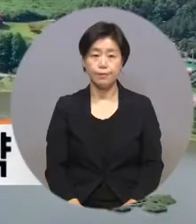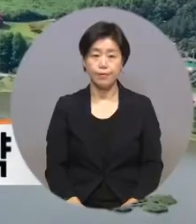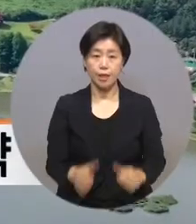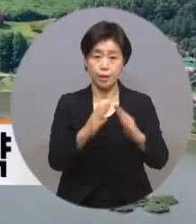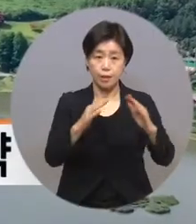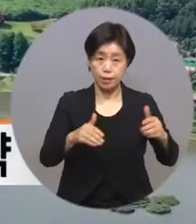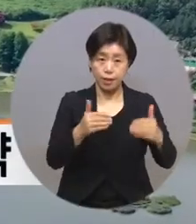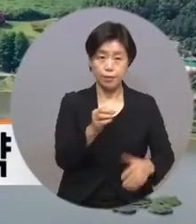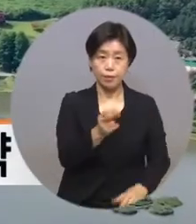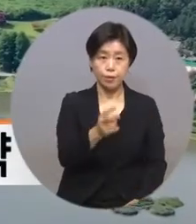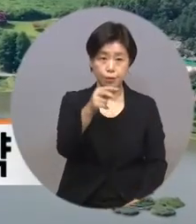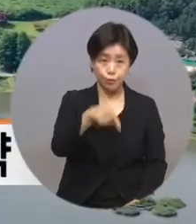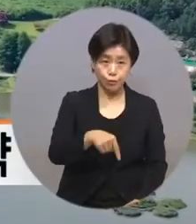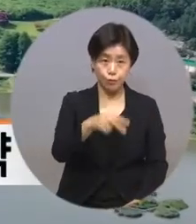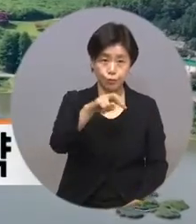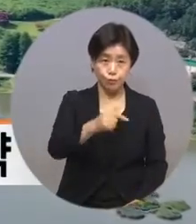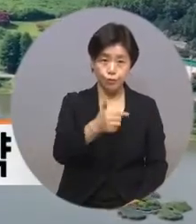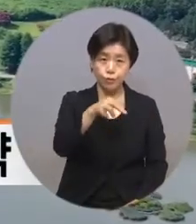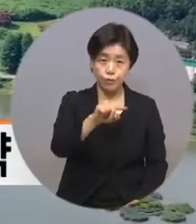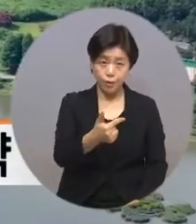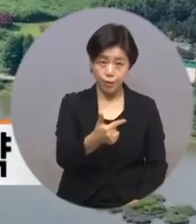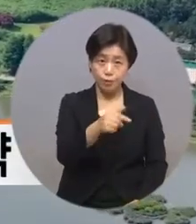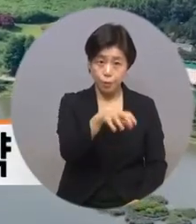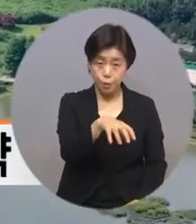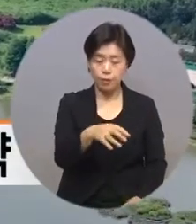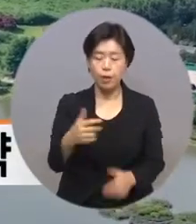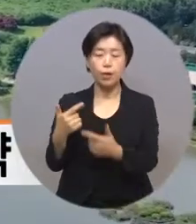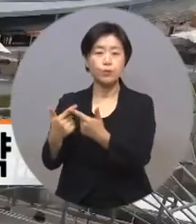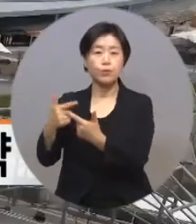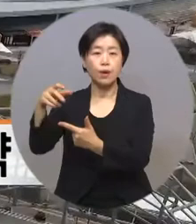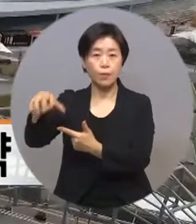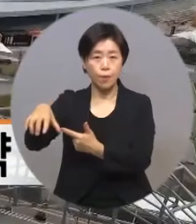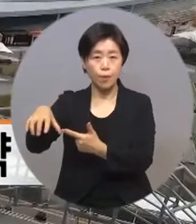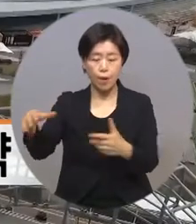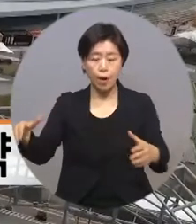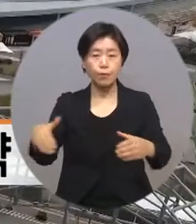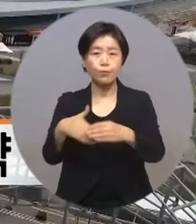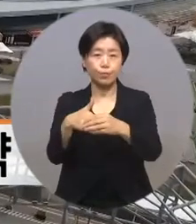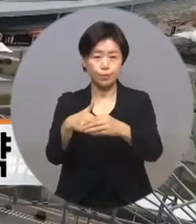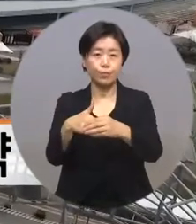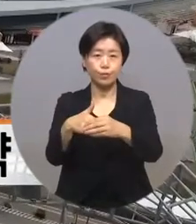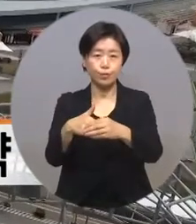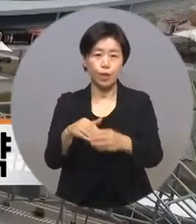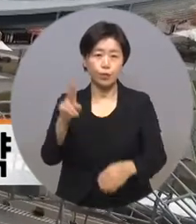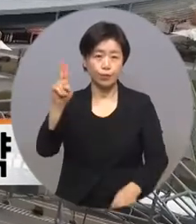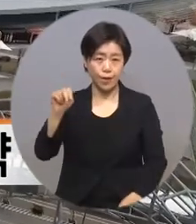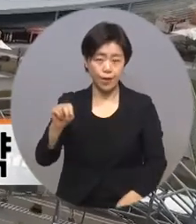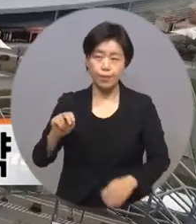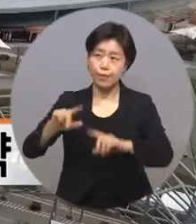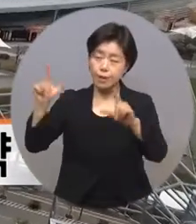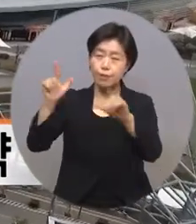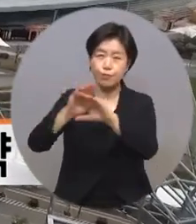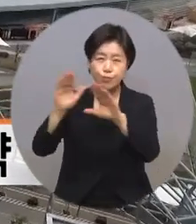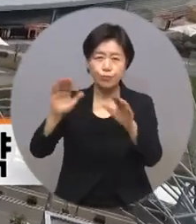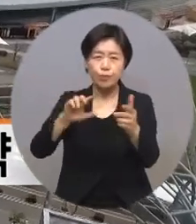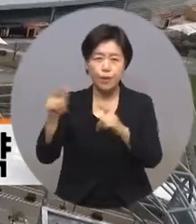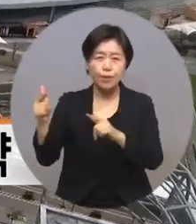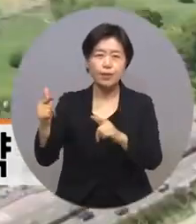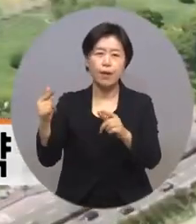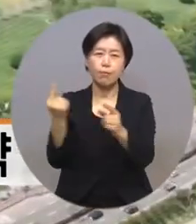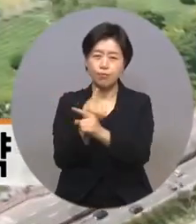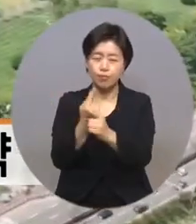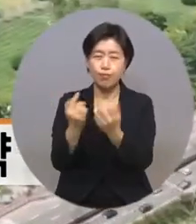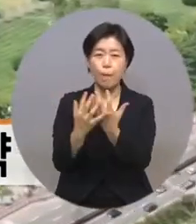전남도와 여수시 그리고 순천시는 부산시와의 연대를 통해 유엔 기후변화 협약 당사국